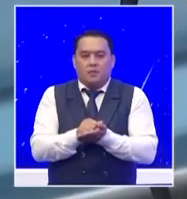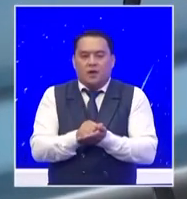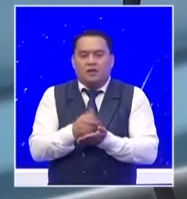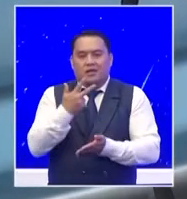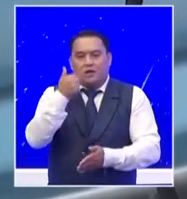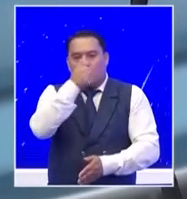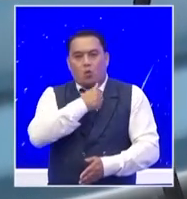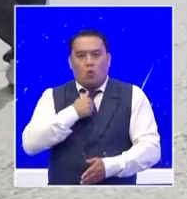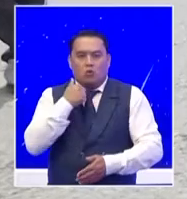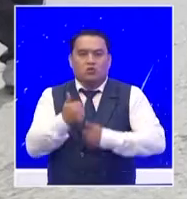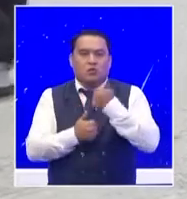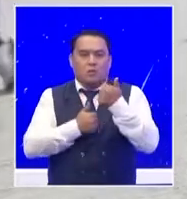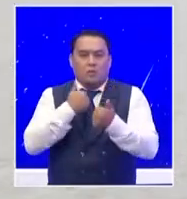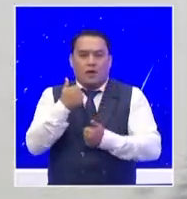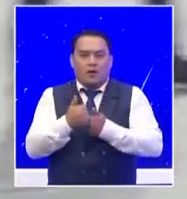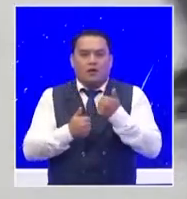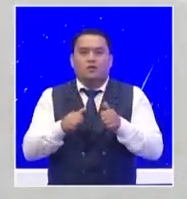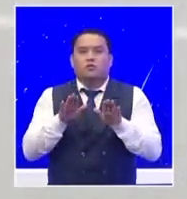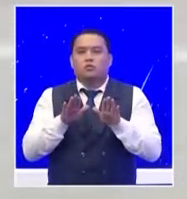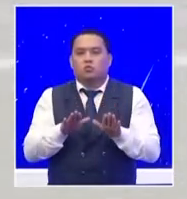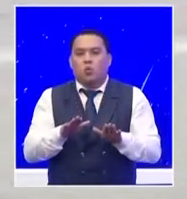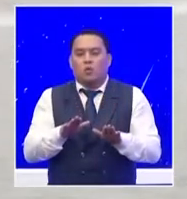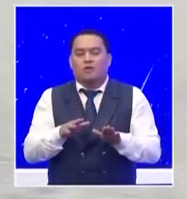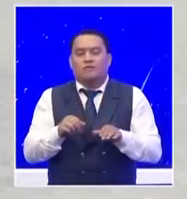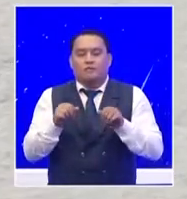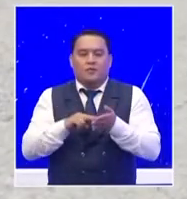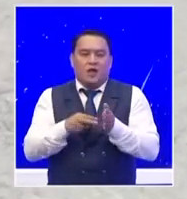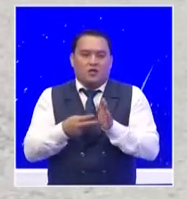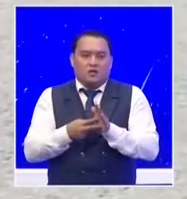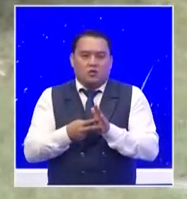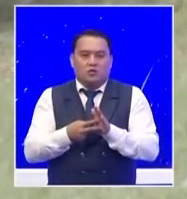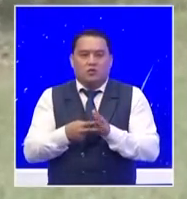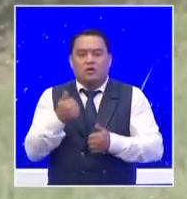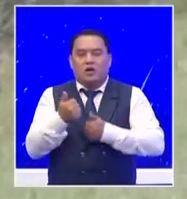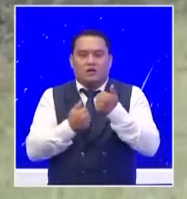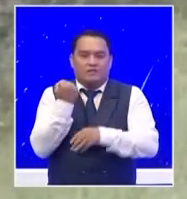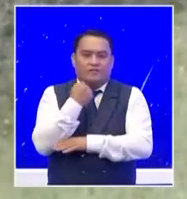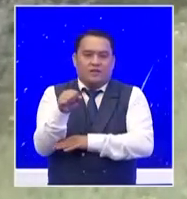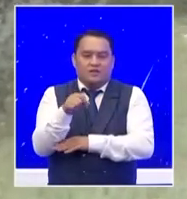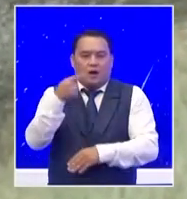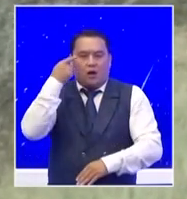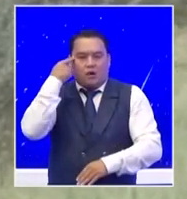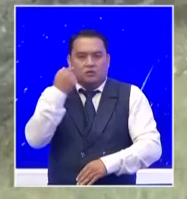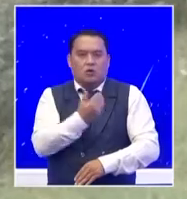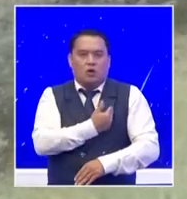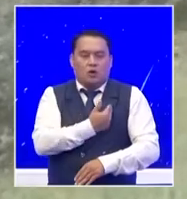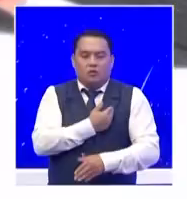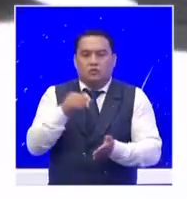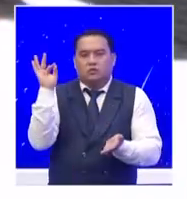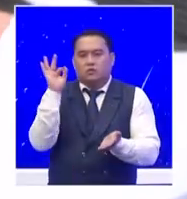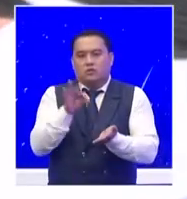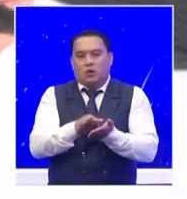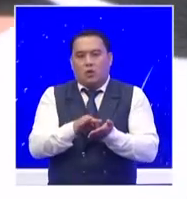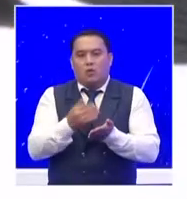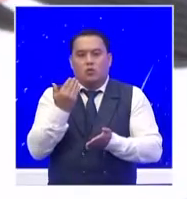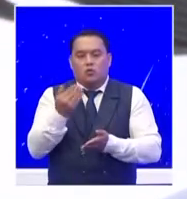В прошлом году на чемпионате страны на треке он завоевал серебряную медаль. В планах отобраться на Казахстан, затем выиграть чемпионат Азии. В достижении поставленных целей